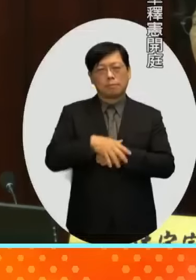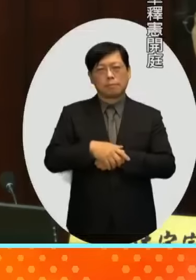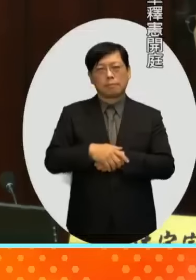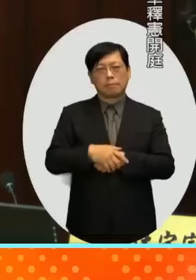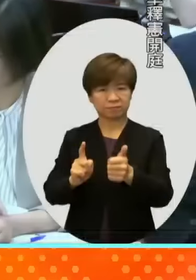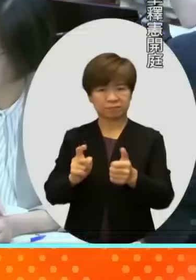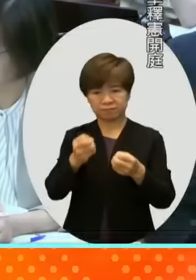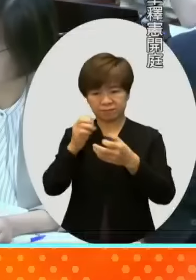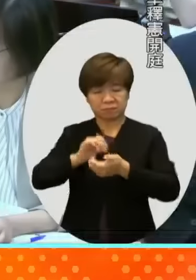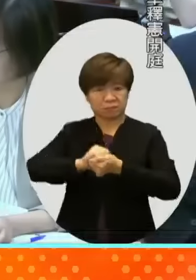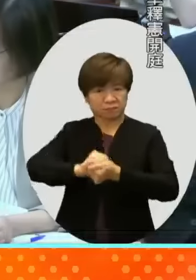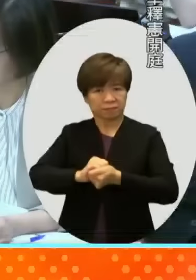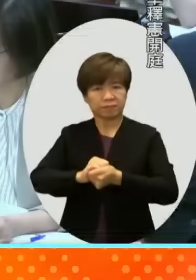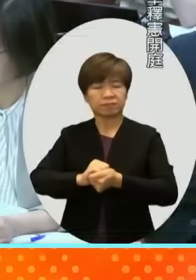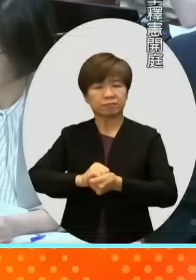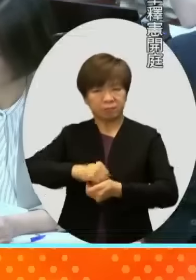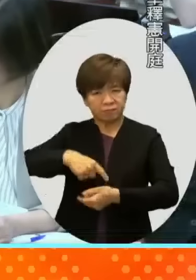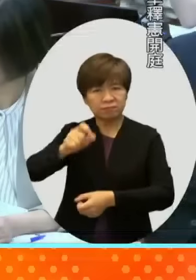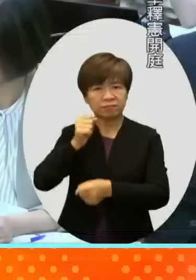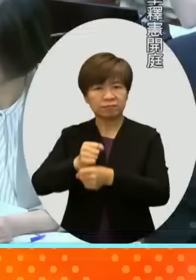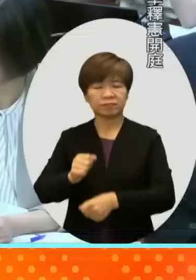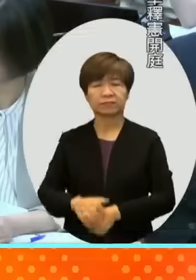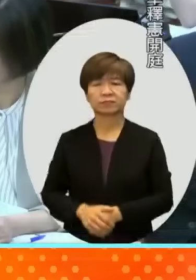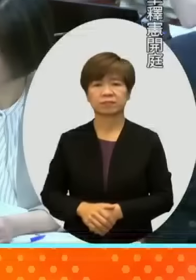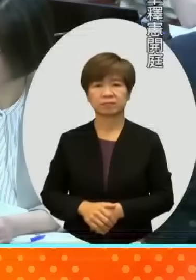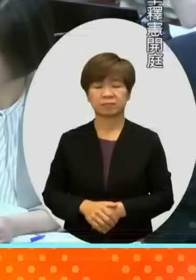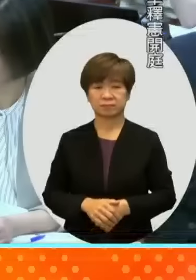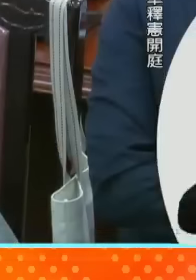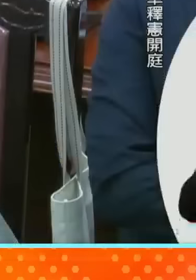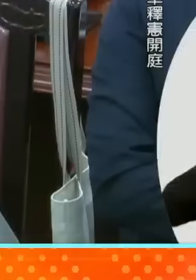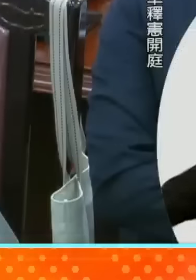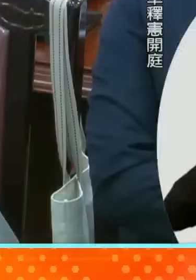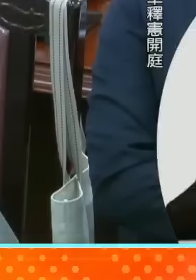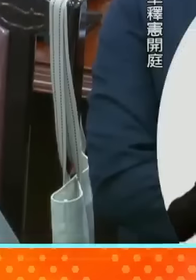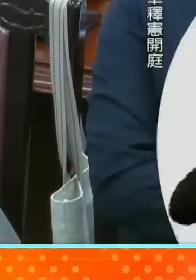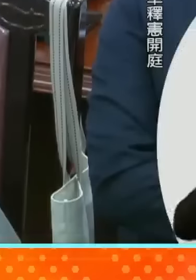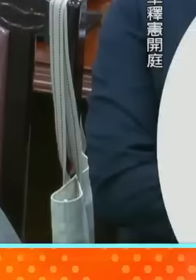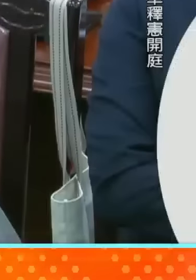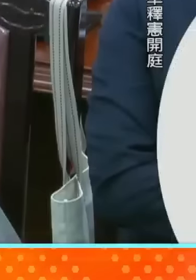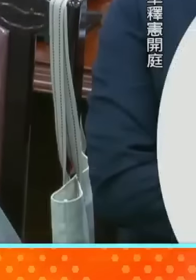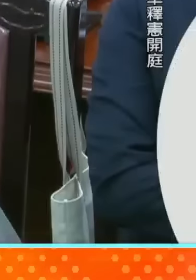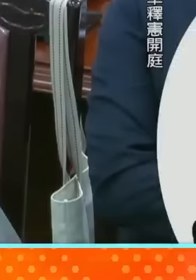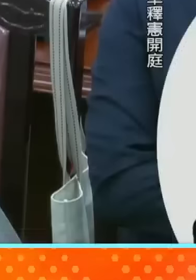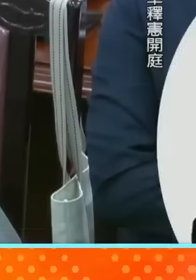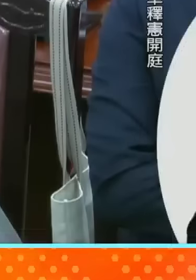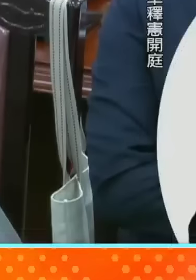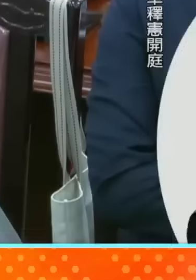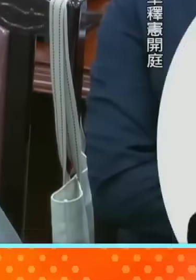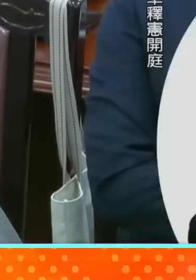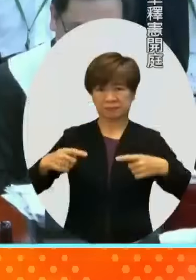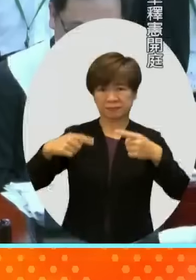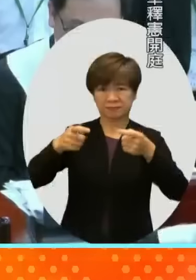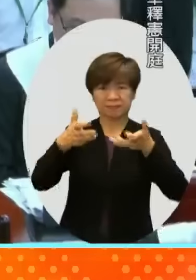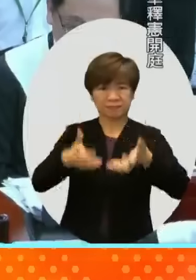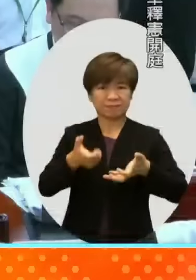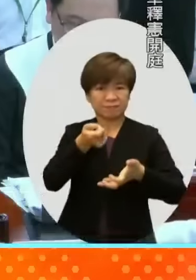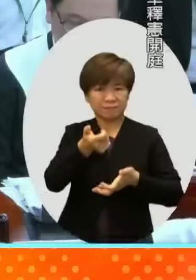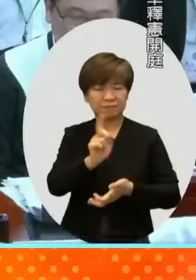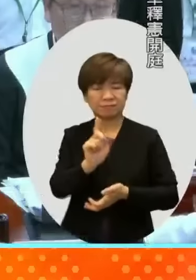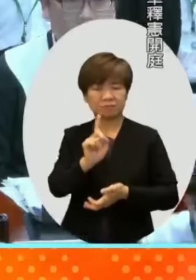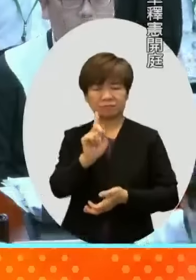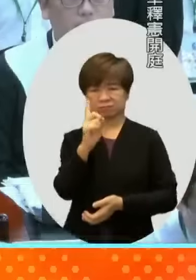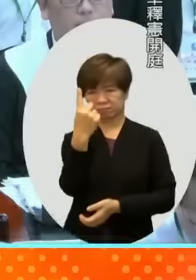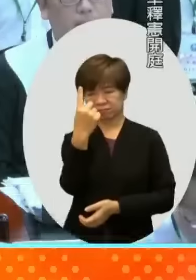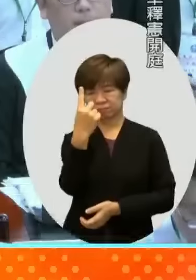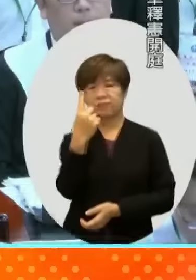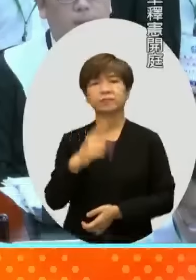所做的所有的努力，我觉得现在在野党不管是国民党或民众党，都太珍惜了他们在立法院好不容易拥